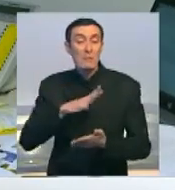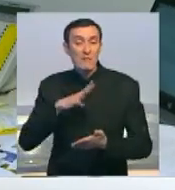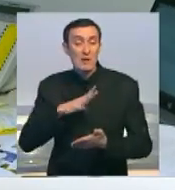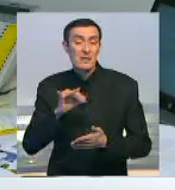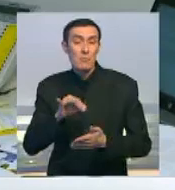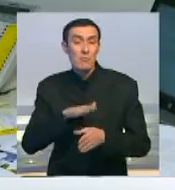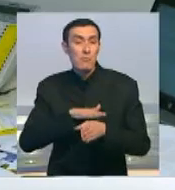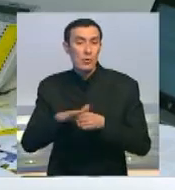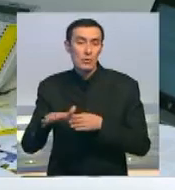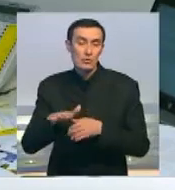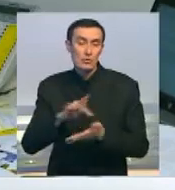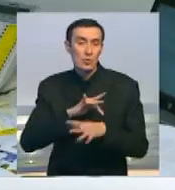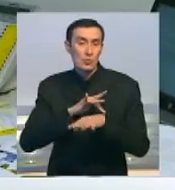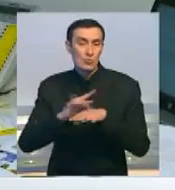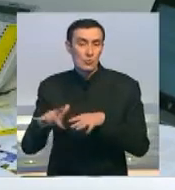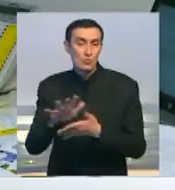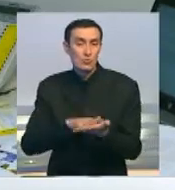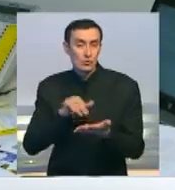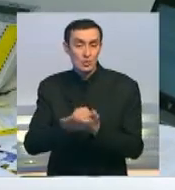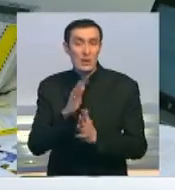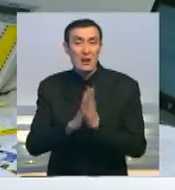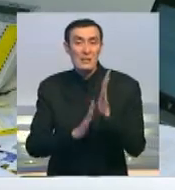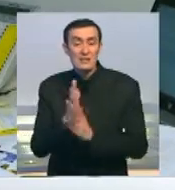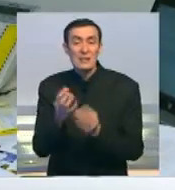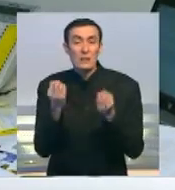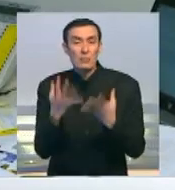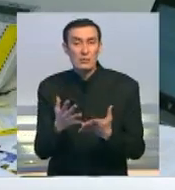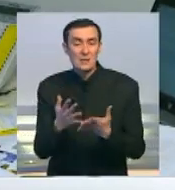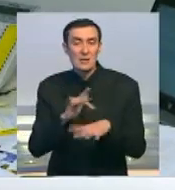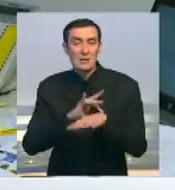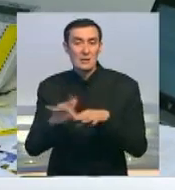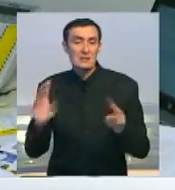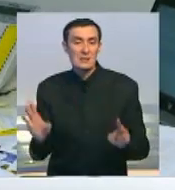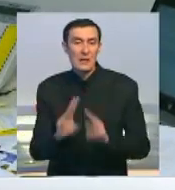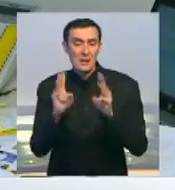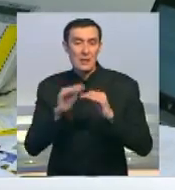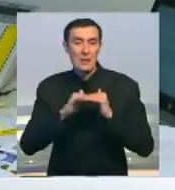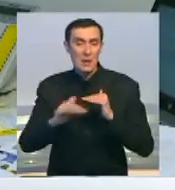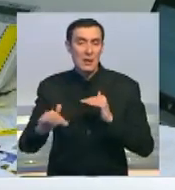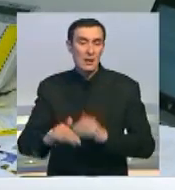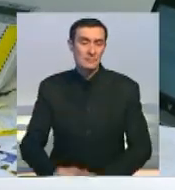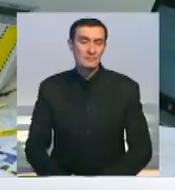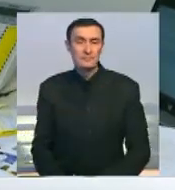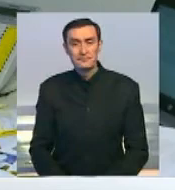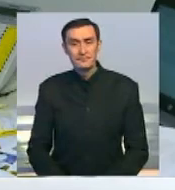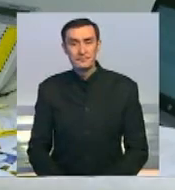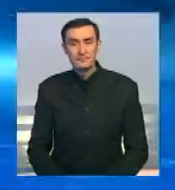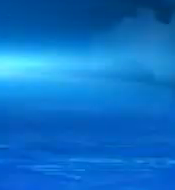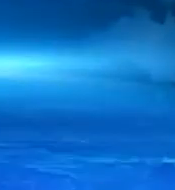он и вовсе был уничтожен. Растения просто сгорели на полях.